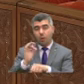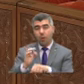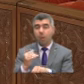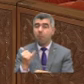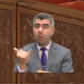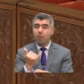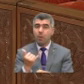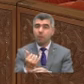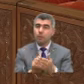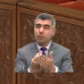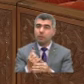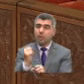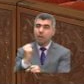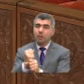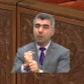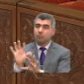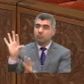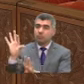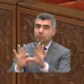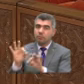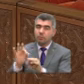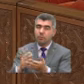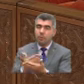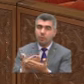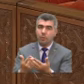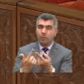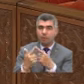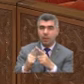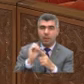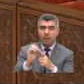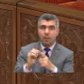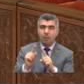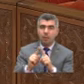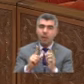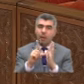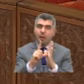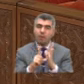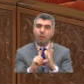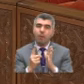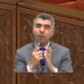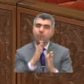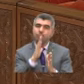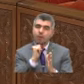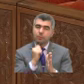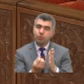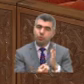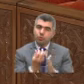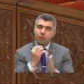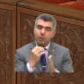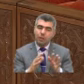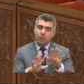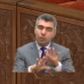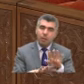في إحداث مناصب شغل جديدة وخلق الثروات وتنظيم القطاع الغير مهيكل والإدماج الاقتصادي والاجتماعي